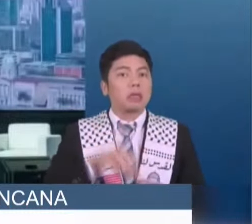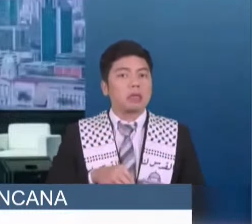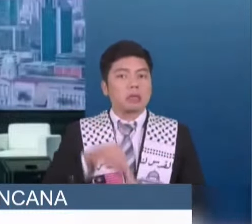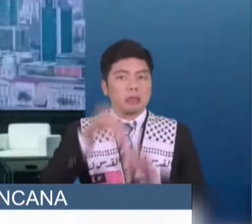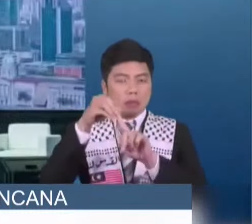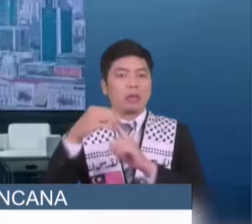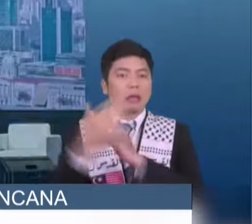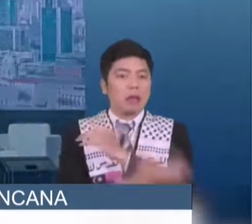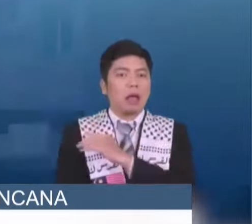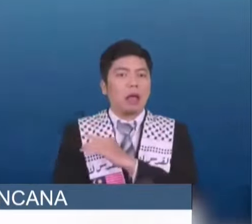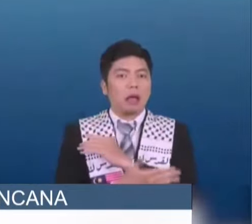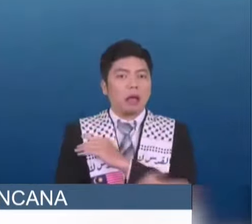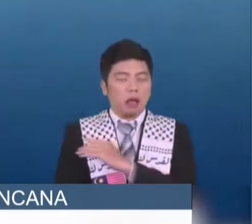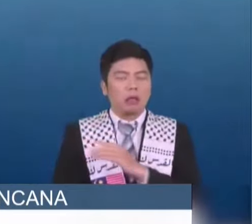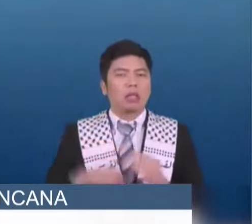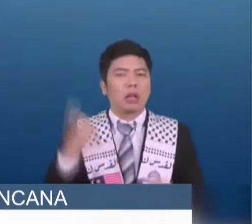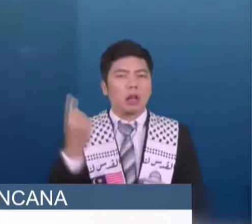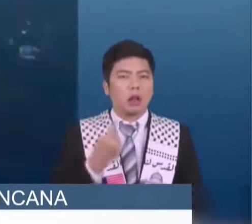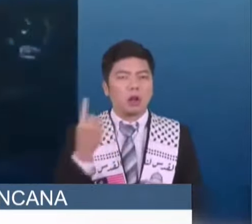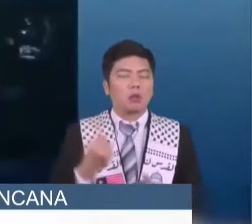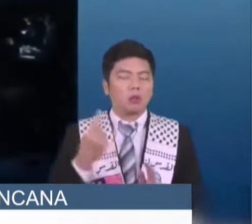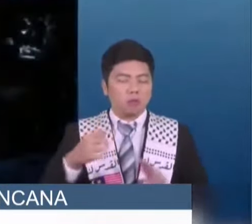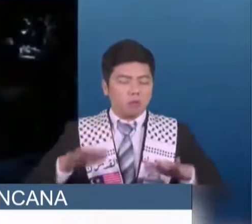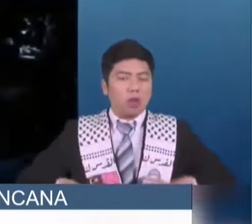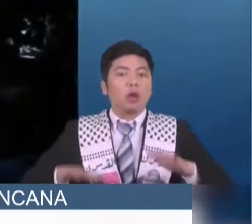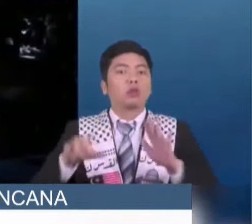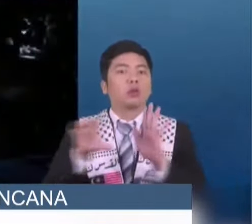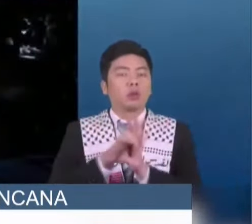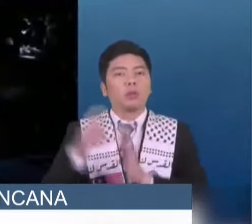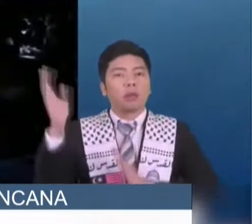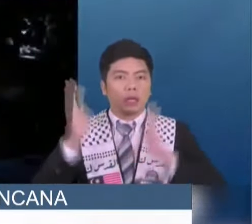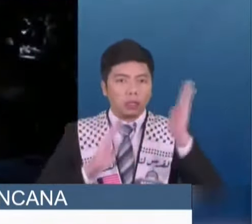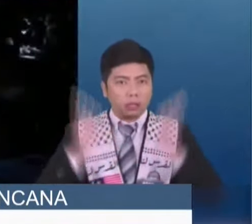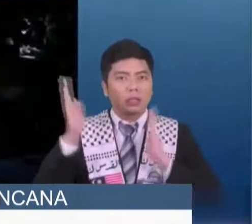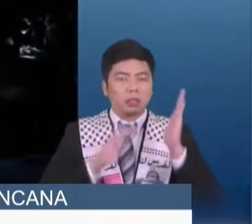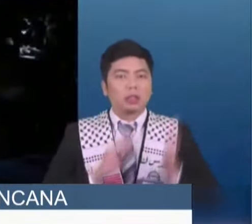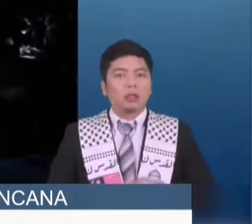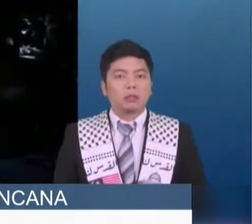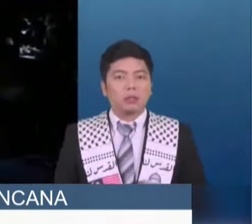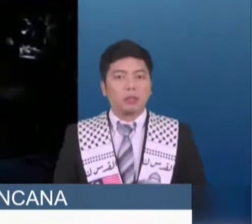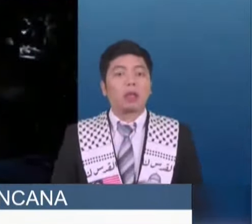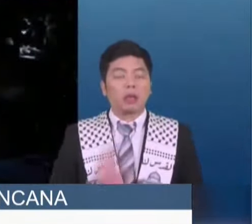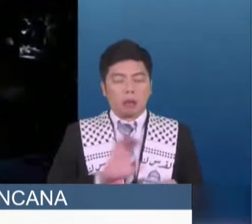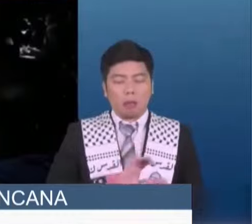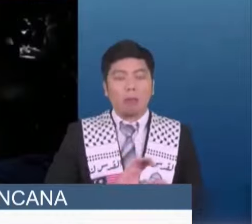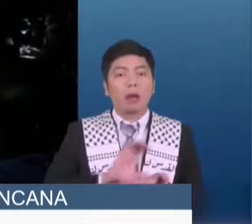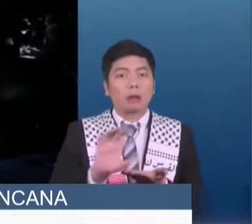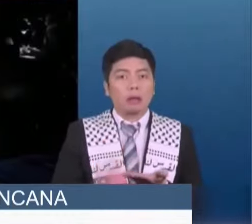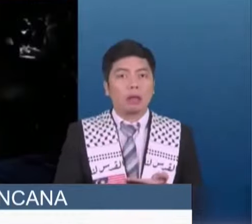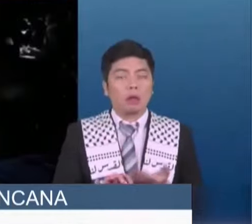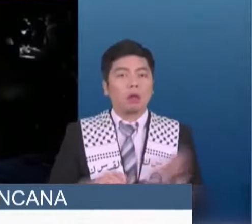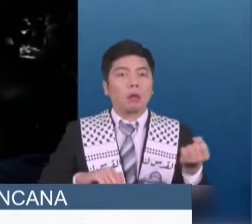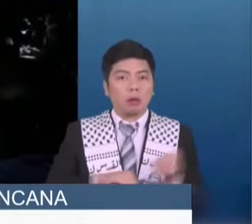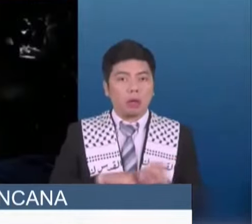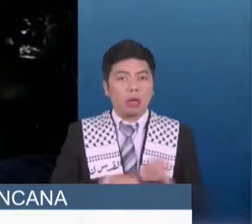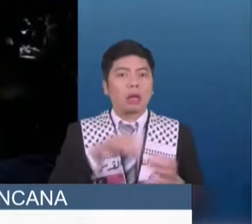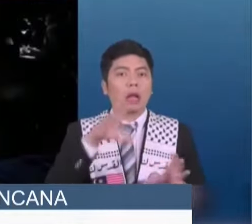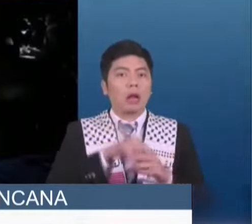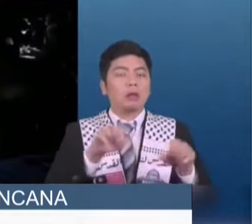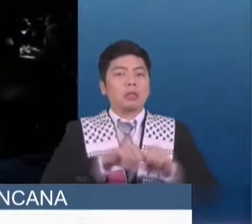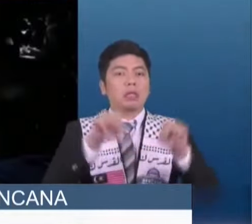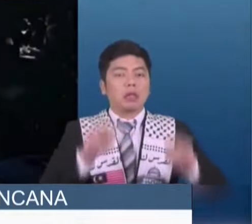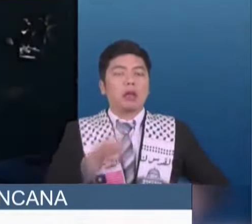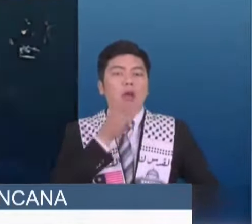hari mensi mayuh uli nampak penguliah ngagai pengawat numbuh ke kandang menggeri titan betapi ngu sebarang bencana. Baru kuasa Upis Menteri Kejar